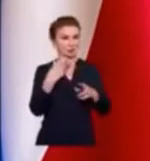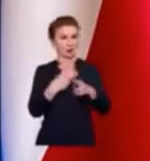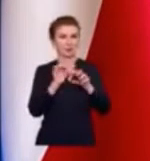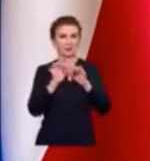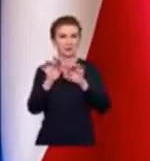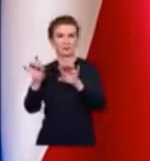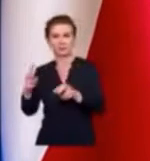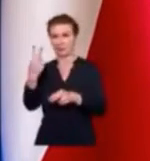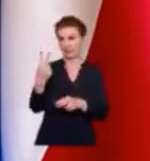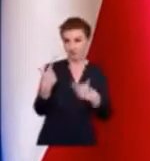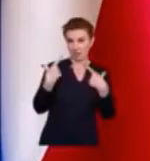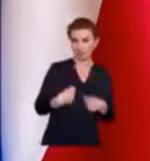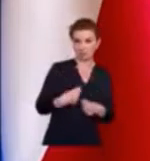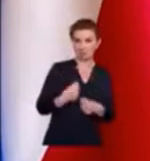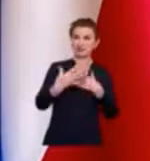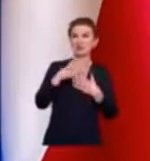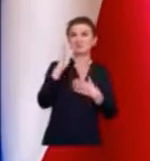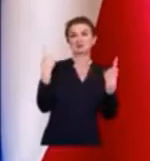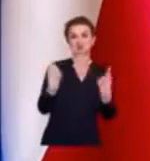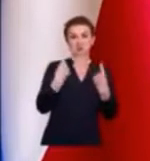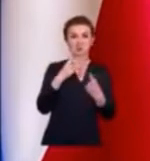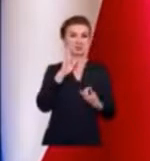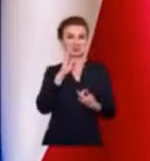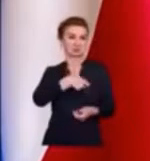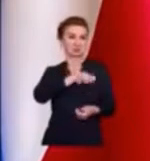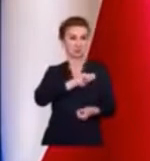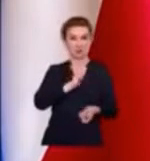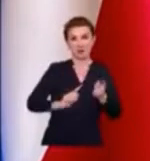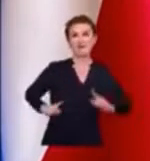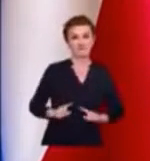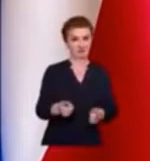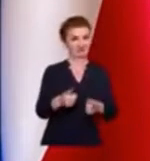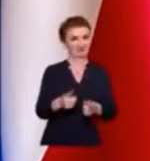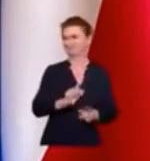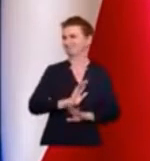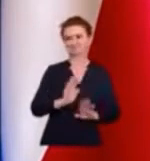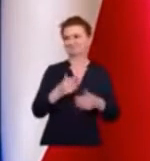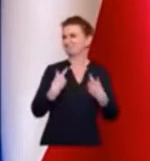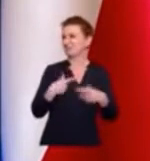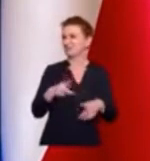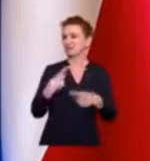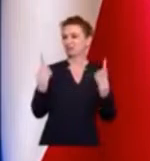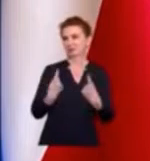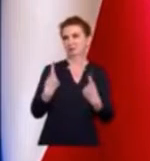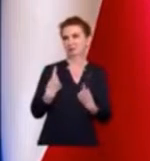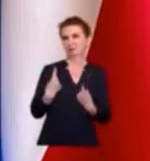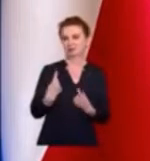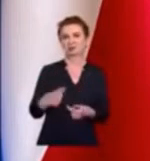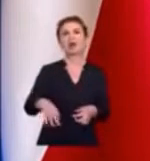jak w Hiszpanii czy we Francji. Od tego byśmy bardzo, bardzo nie chcieli. Pan premier mówił bardzo